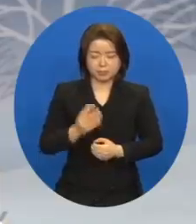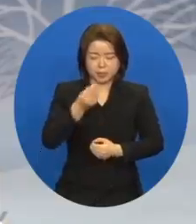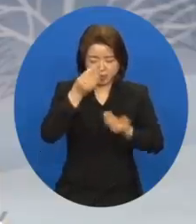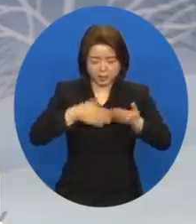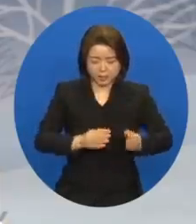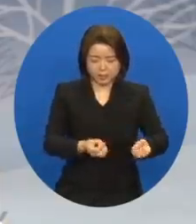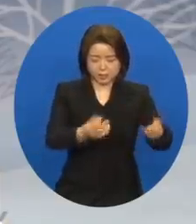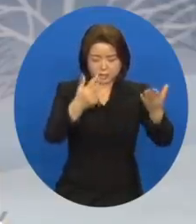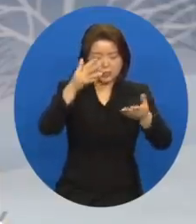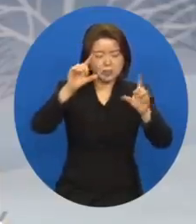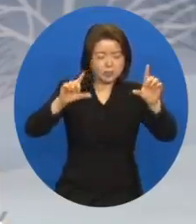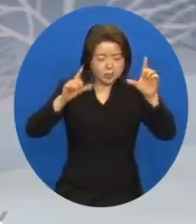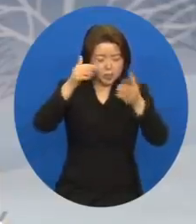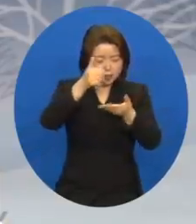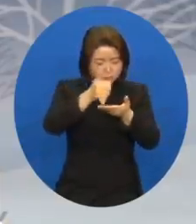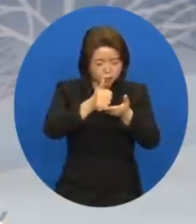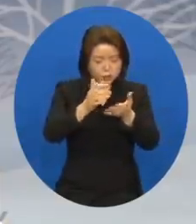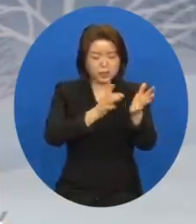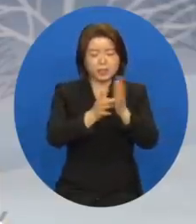성탄절의 주인공이신 예수님,